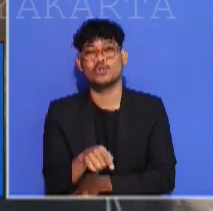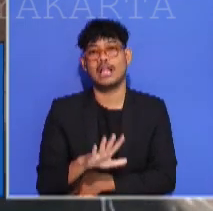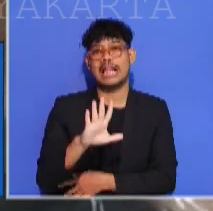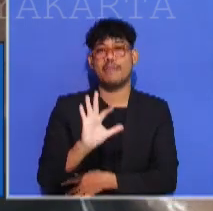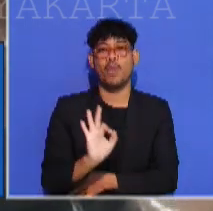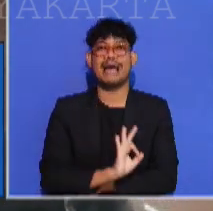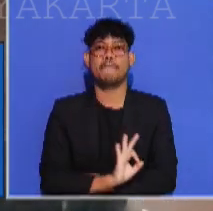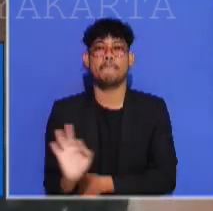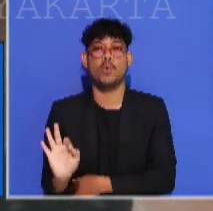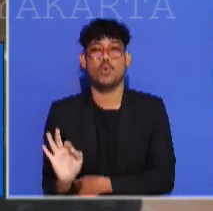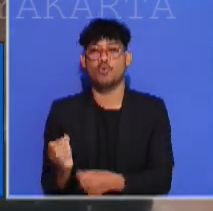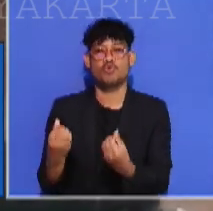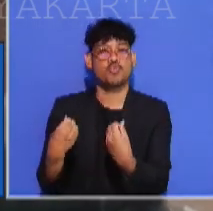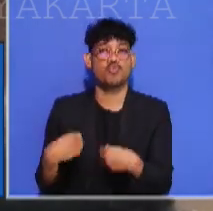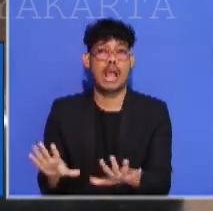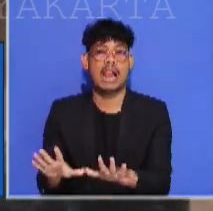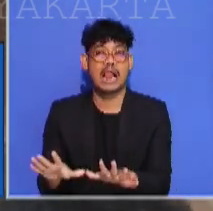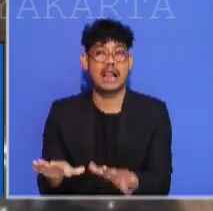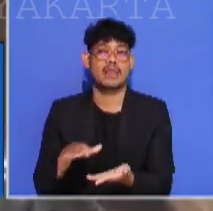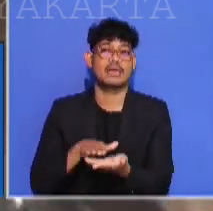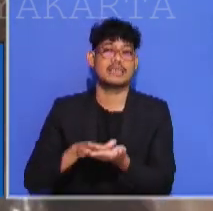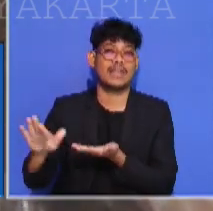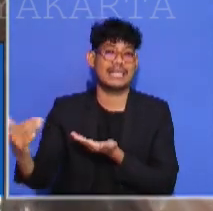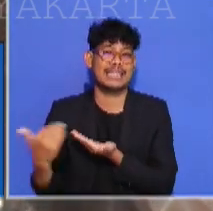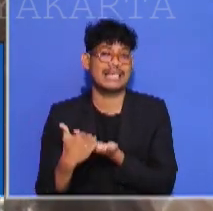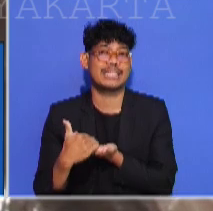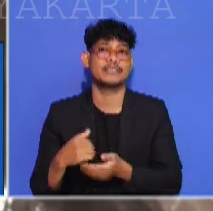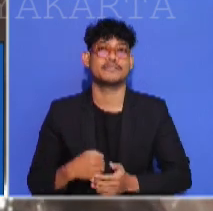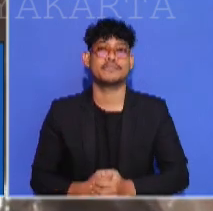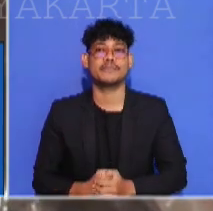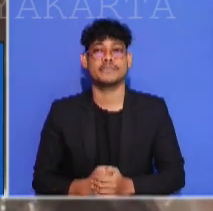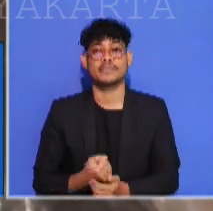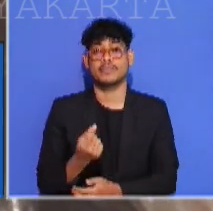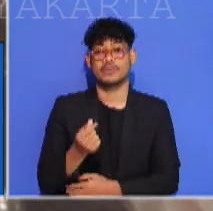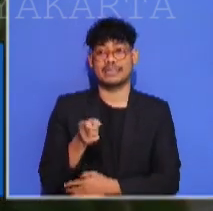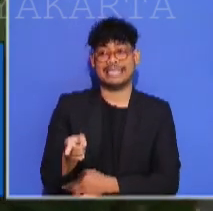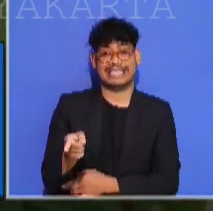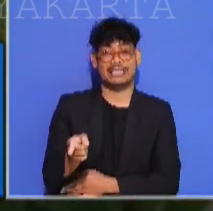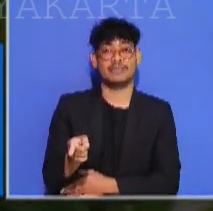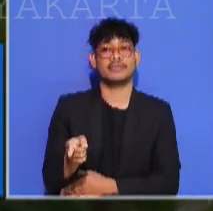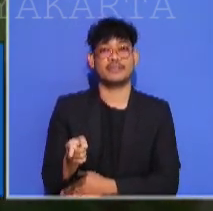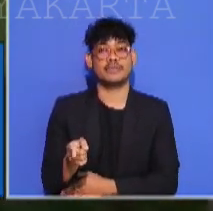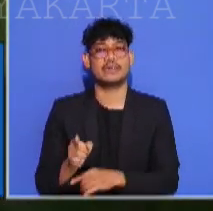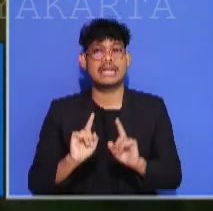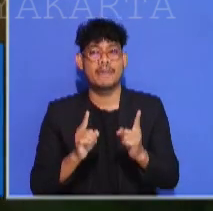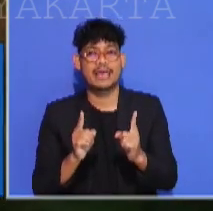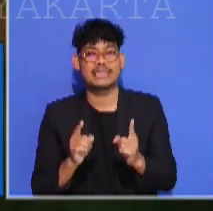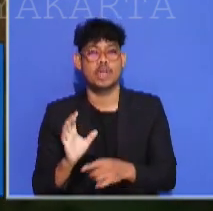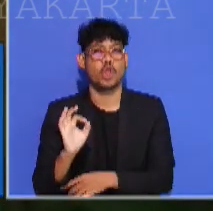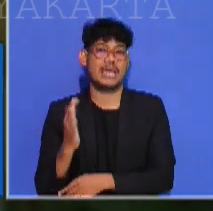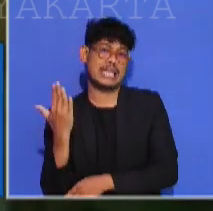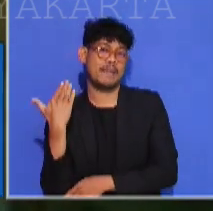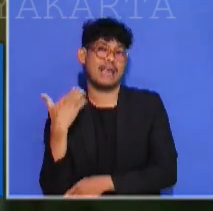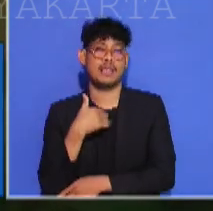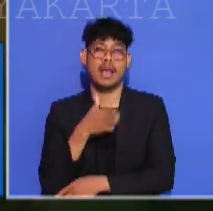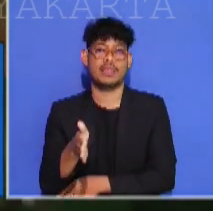ribuan diedarkan dengan modus transfer melalui toko kelontong. Peristiwa tersebut terjadi pada 11 Oktober lalu di mana pelaku mendatangi